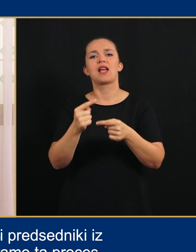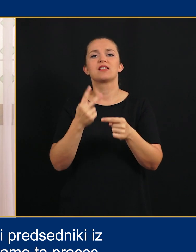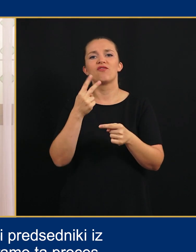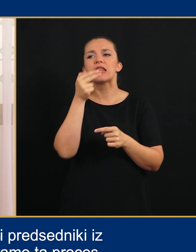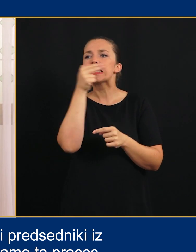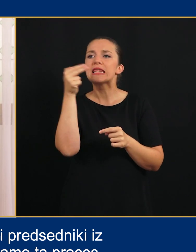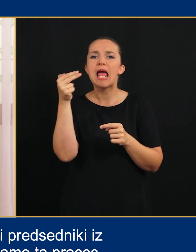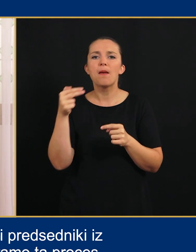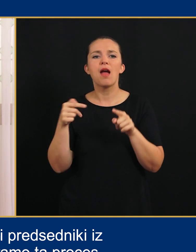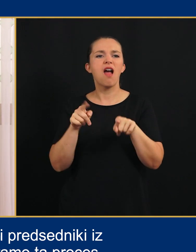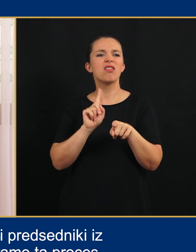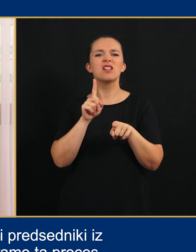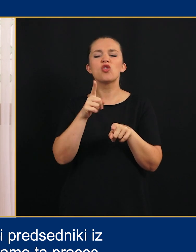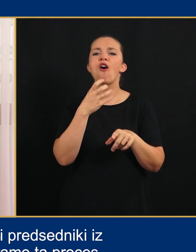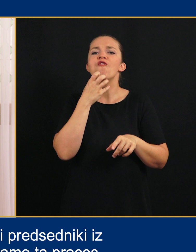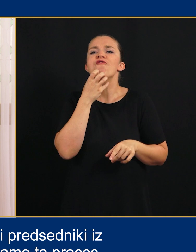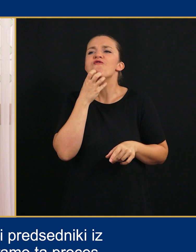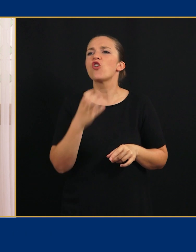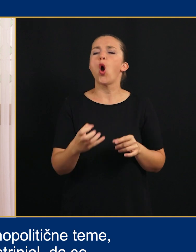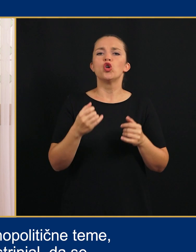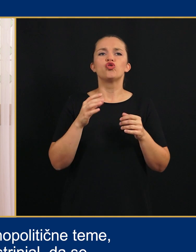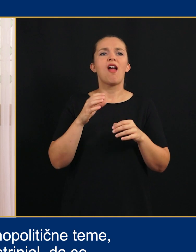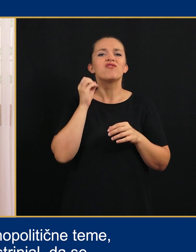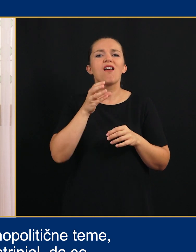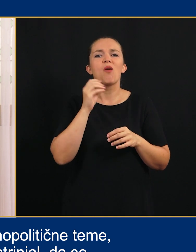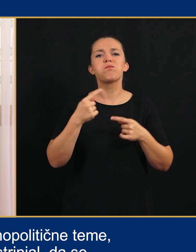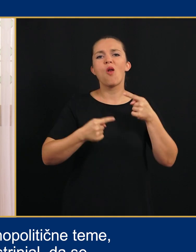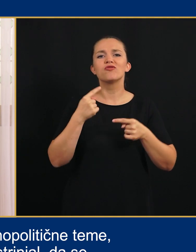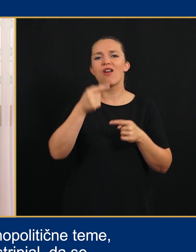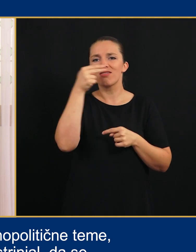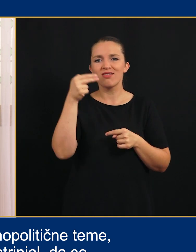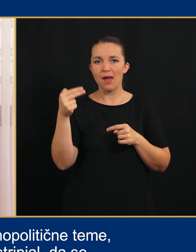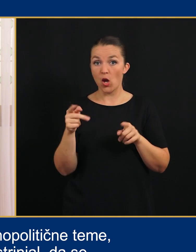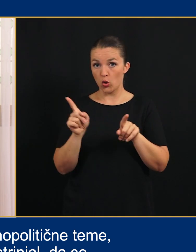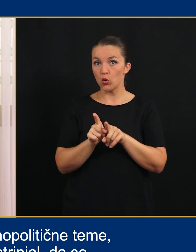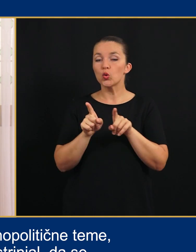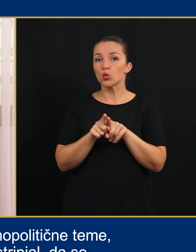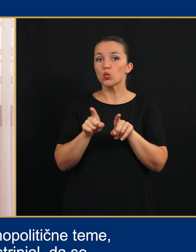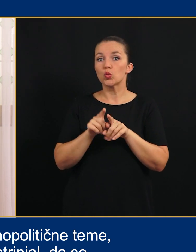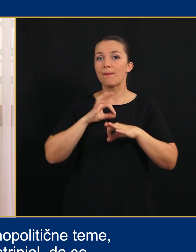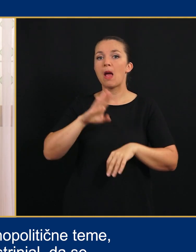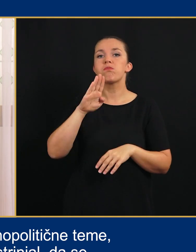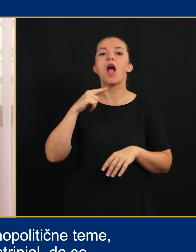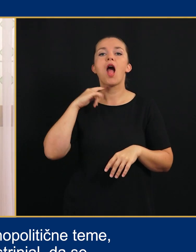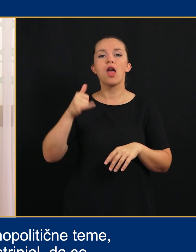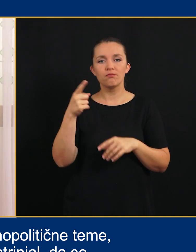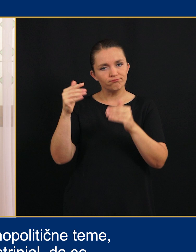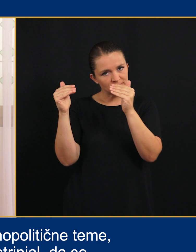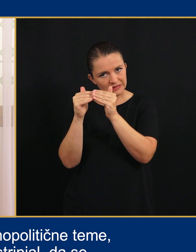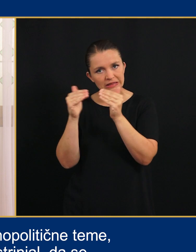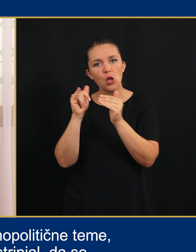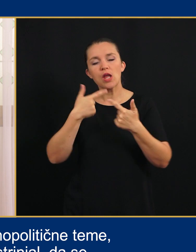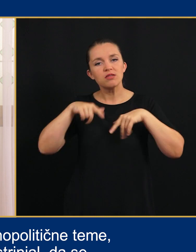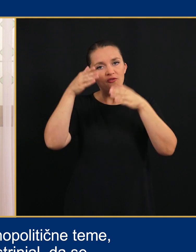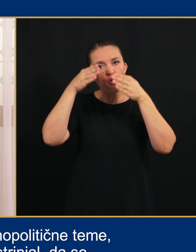predlagala, da fokusiramo ta proces v teme, ki niso tiste vroče dnevno politične teme. Tudi